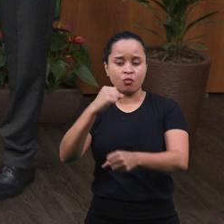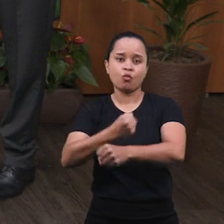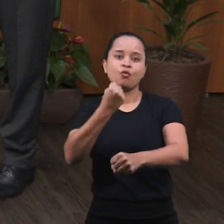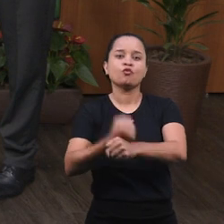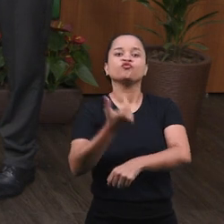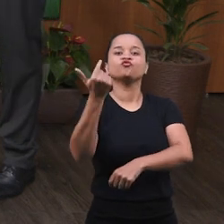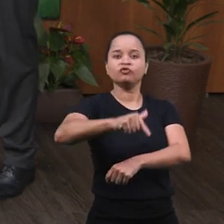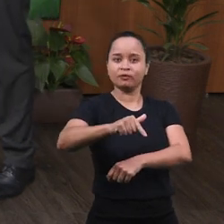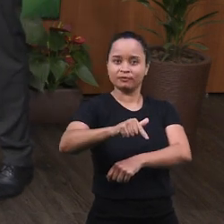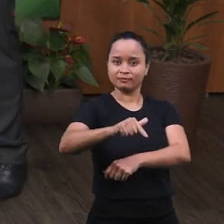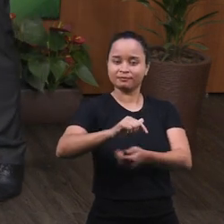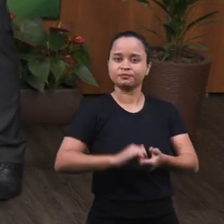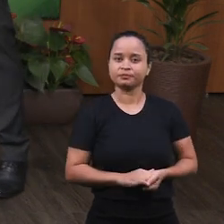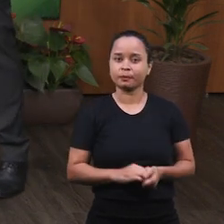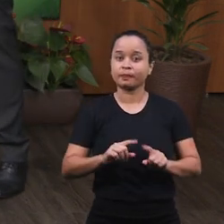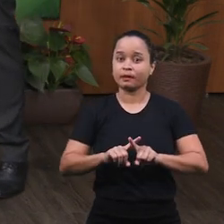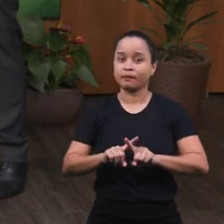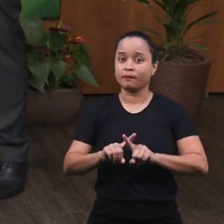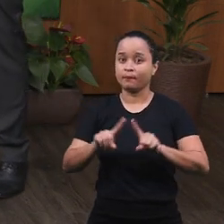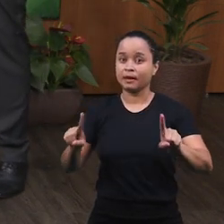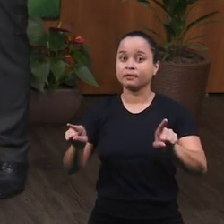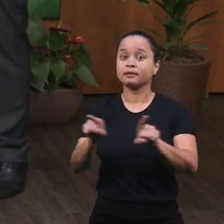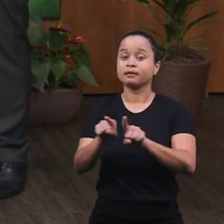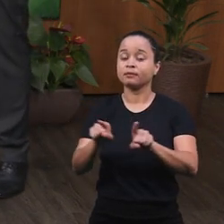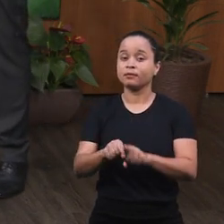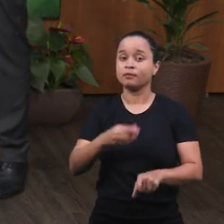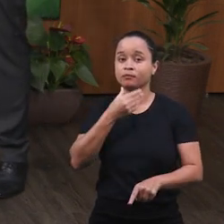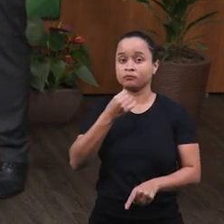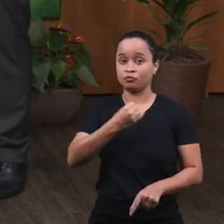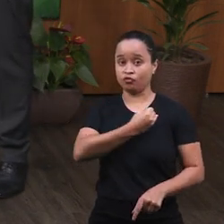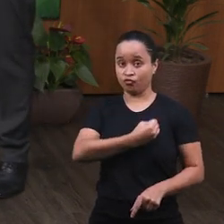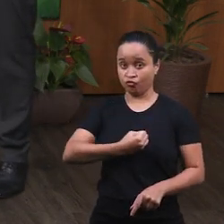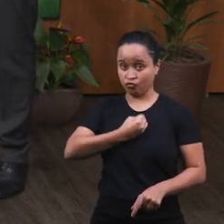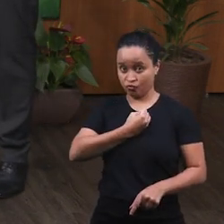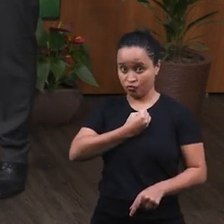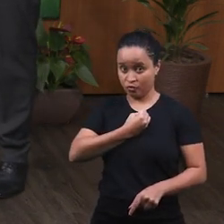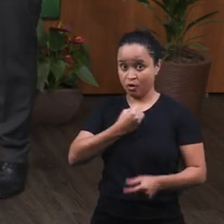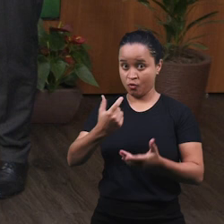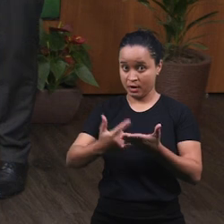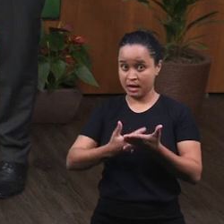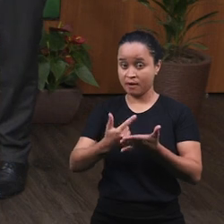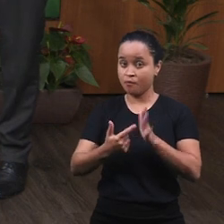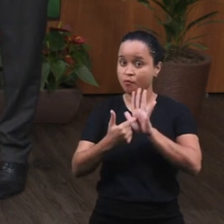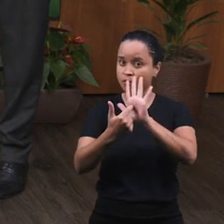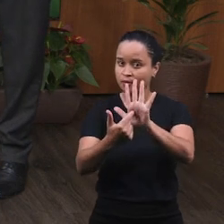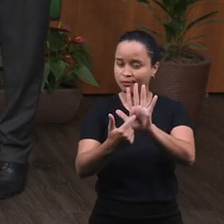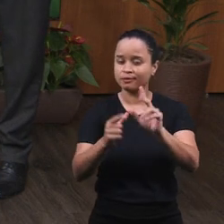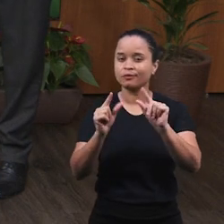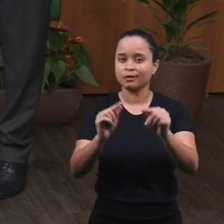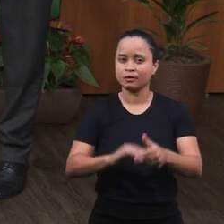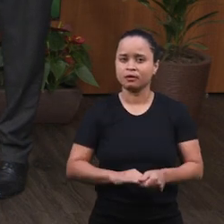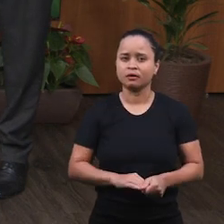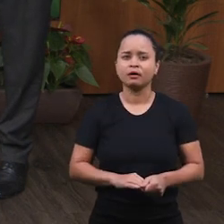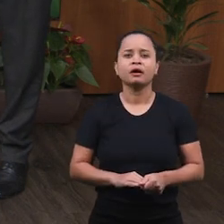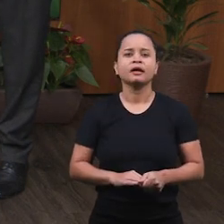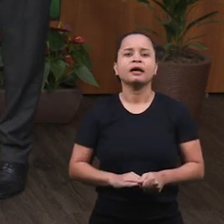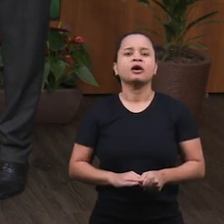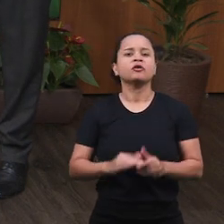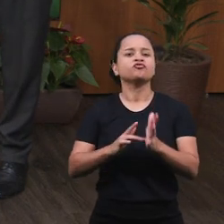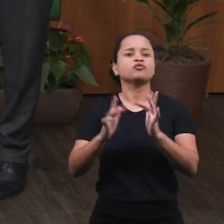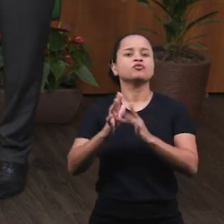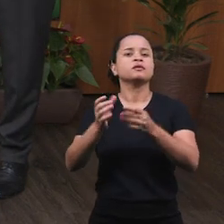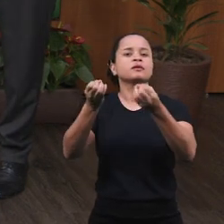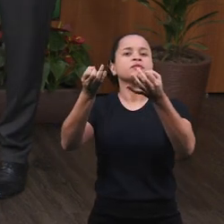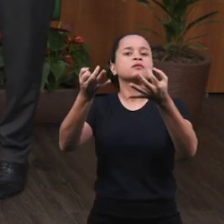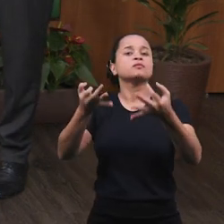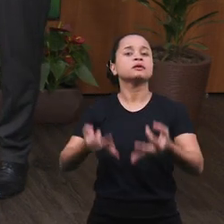le rebâtirai. Mais comme Jean aussi écrit dans son évangile, Jésus, il parlait du temple de